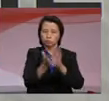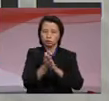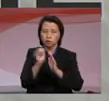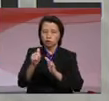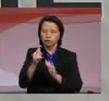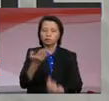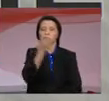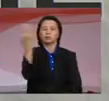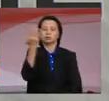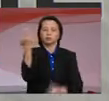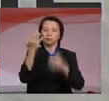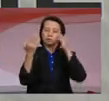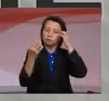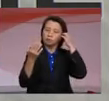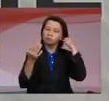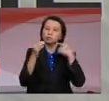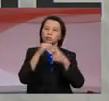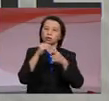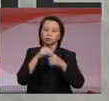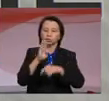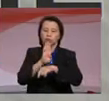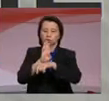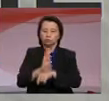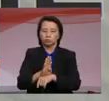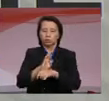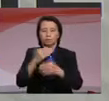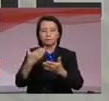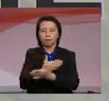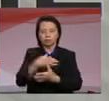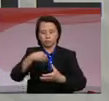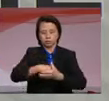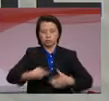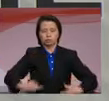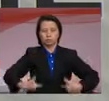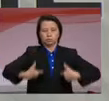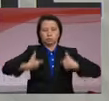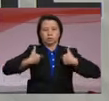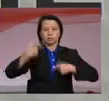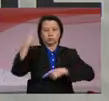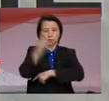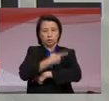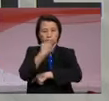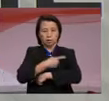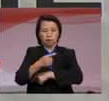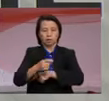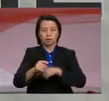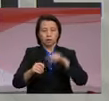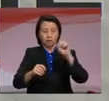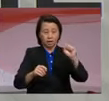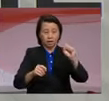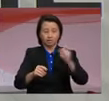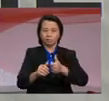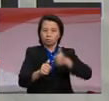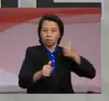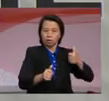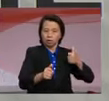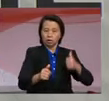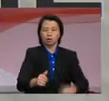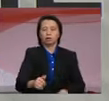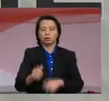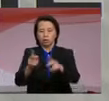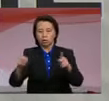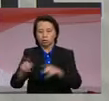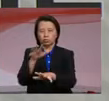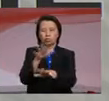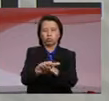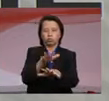satu kebiasaan ataupun budaya baru dalam kehidupan seharian, iaitu elakkan 3S dan 3C, elakkan